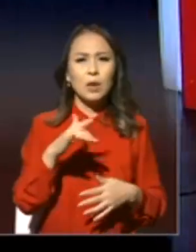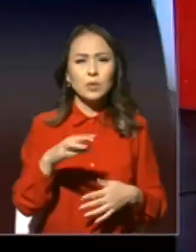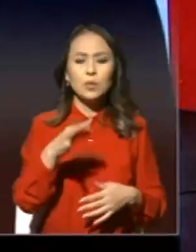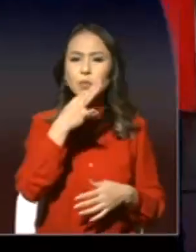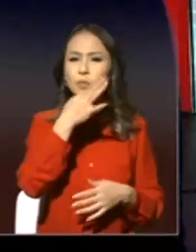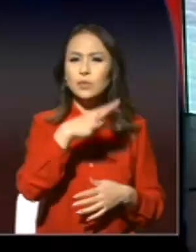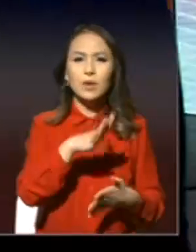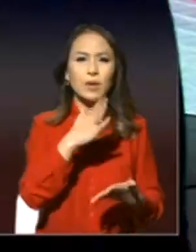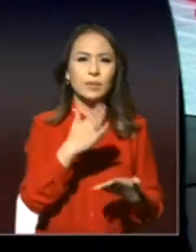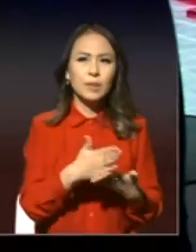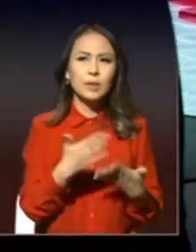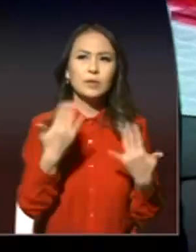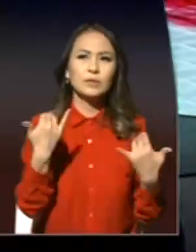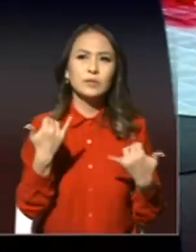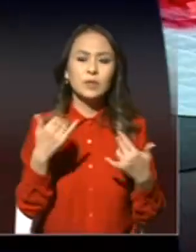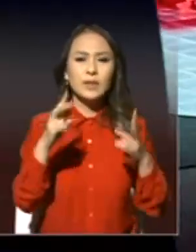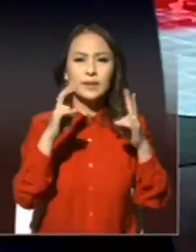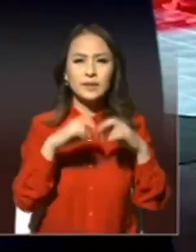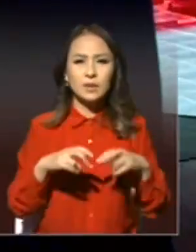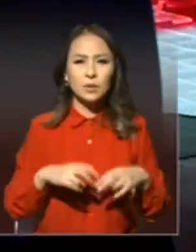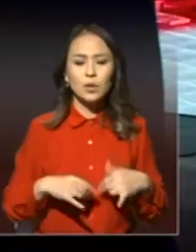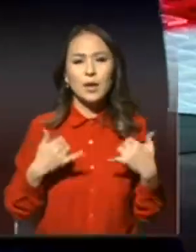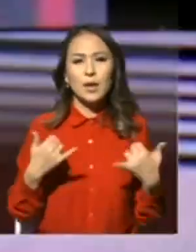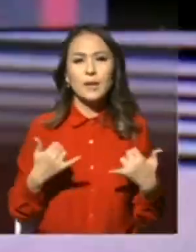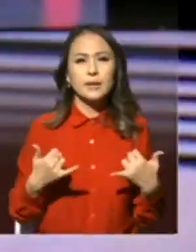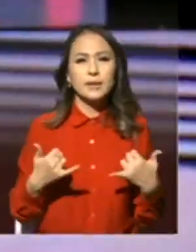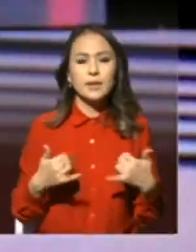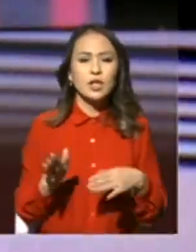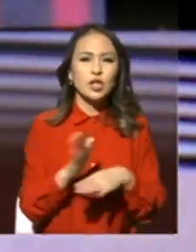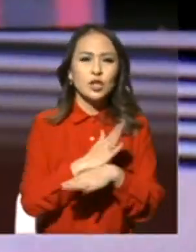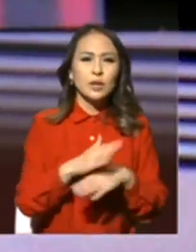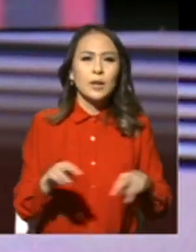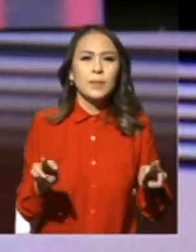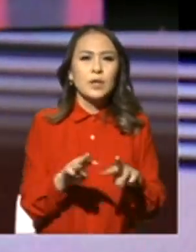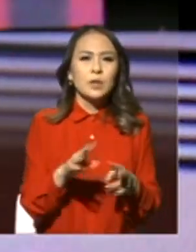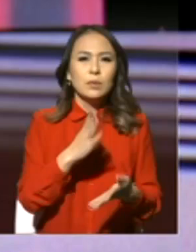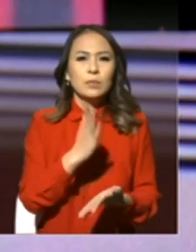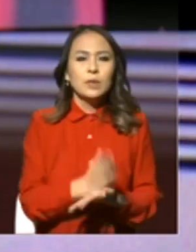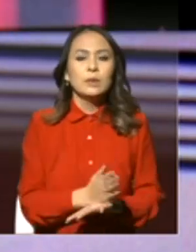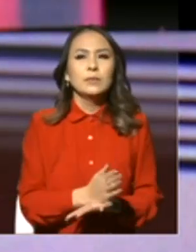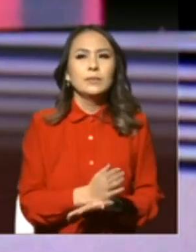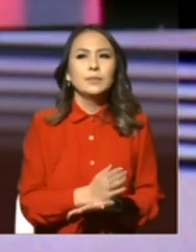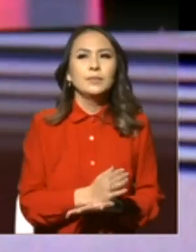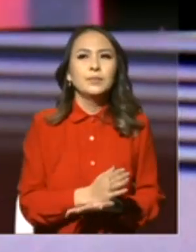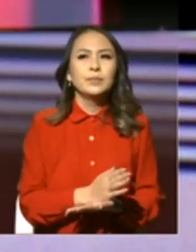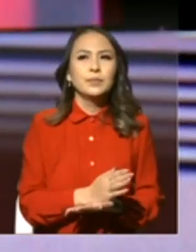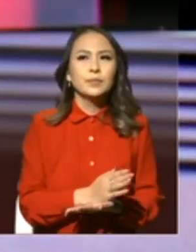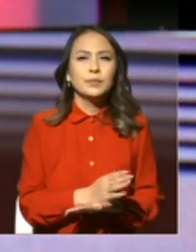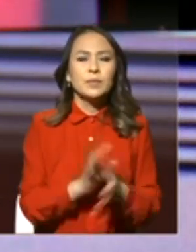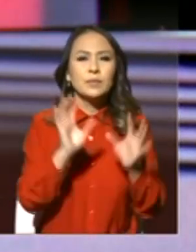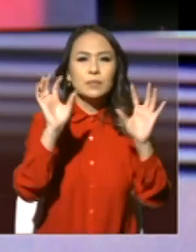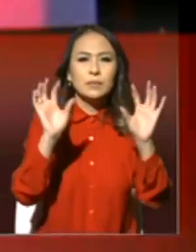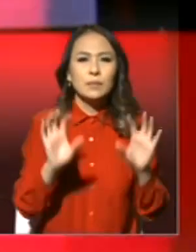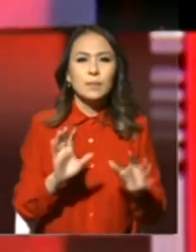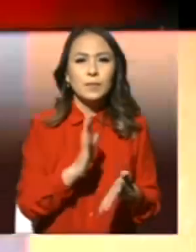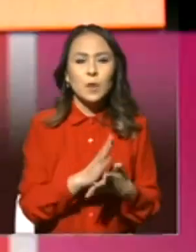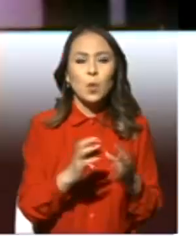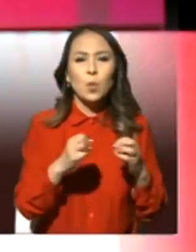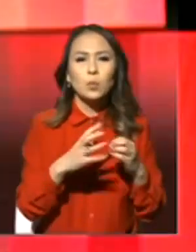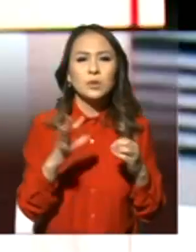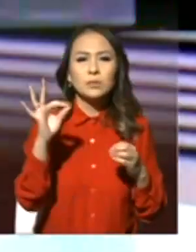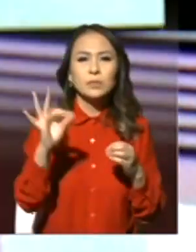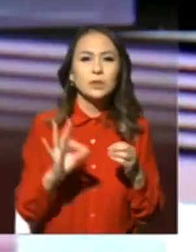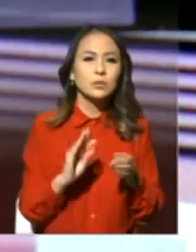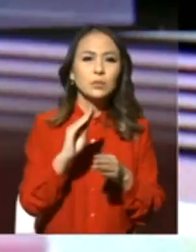басқалары. Сондықтан оларға тексеруге қазір міне бізде жеке министрлік бар, сауда министрлігі. Заң бар, 15%-ға